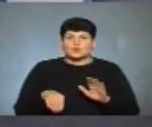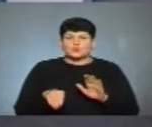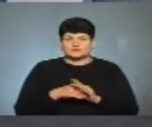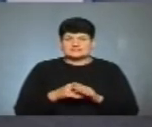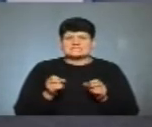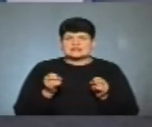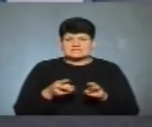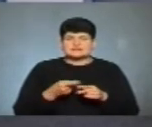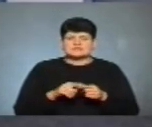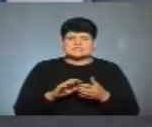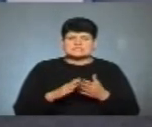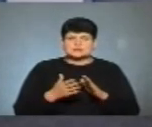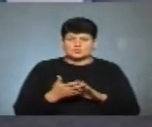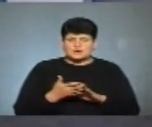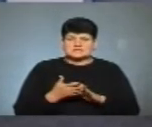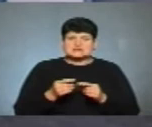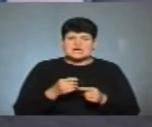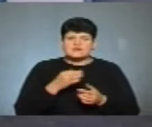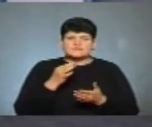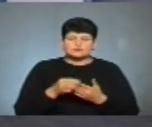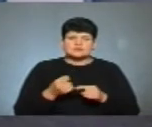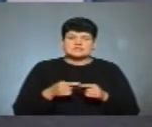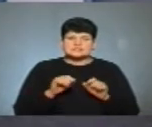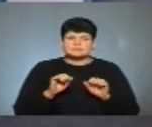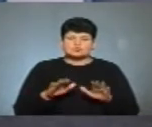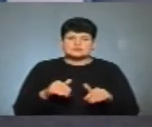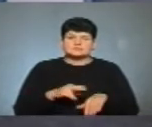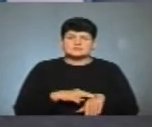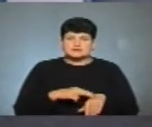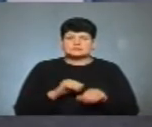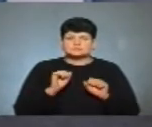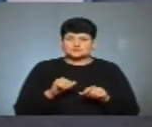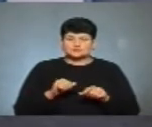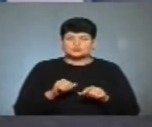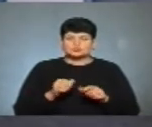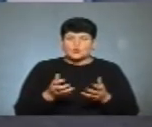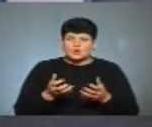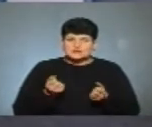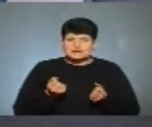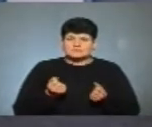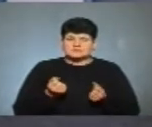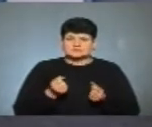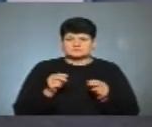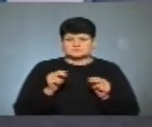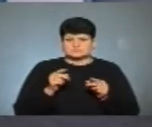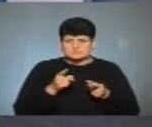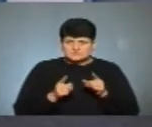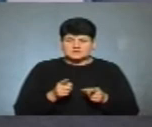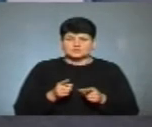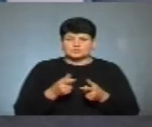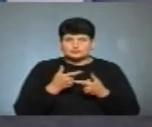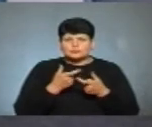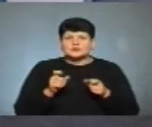даній ситуації. Хоча відповідь на це можуть дати лише правоохоронні органи, які зможуть вже отримати мати достовірну інформацію, чому саме